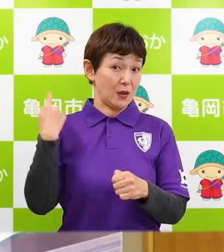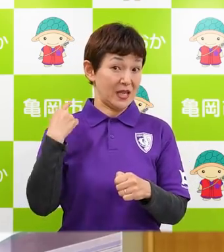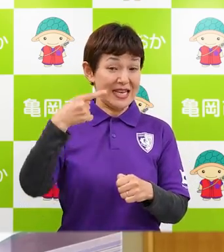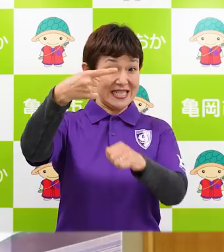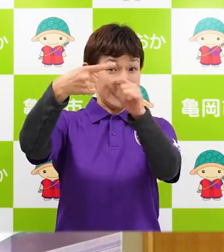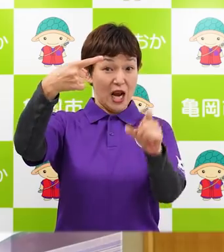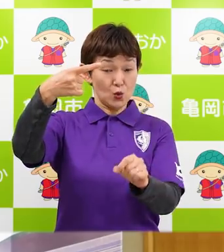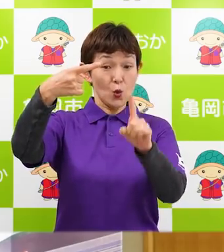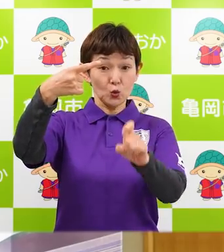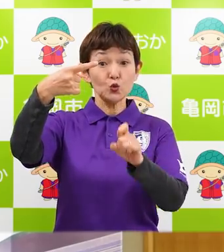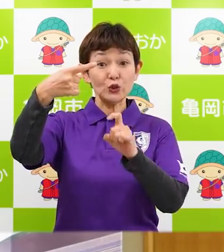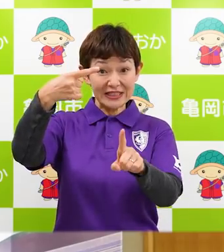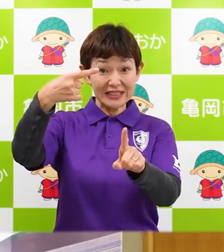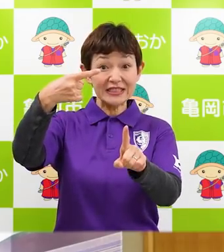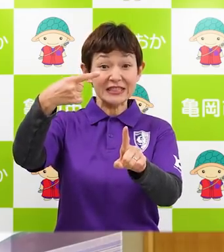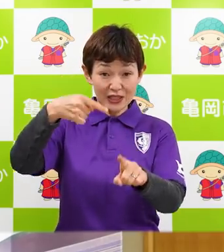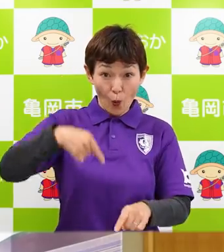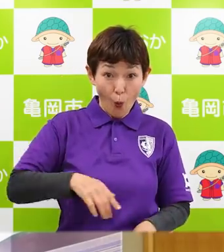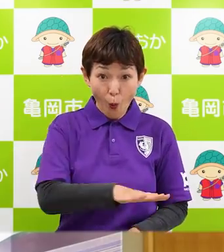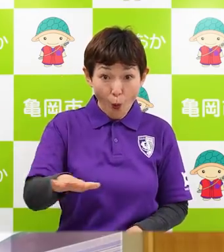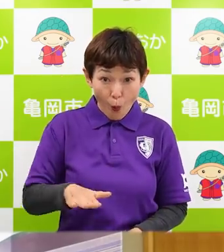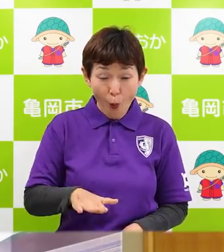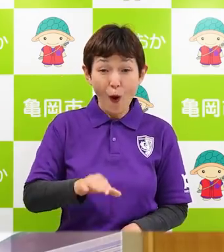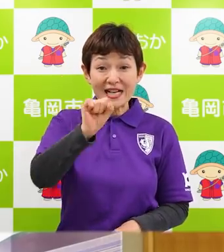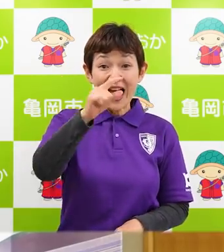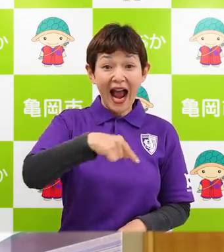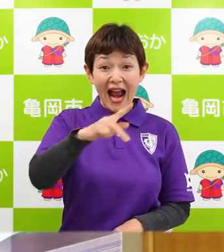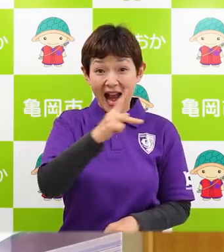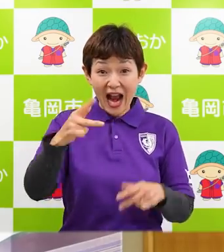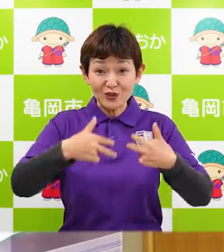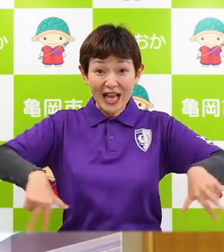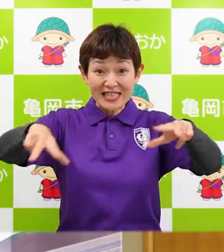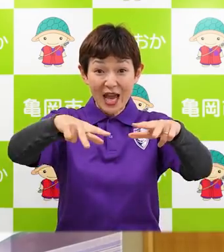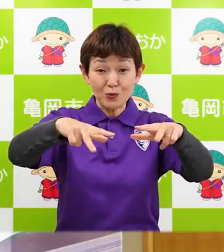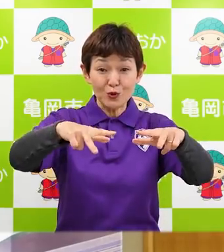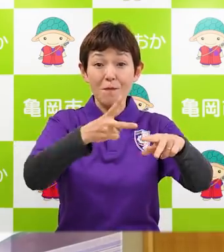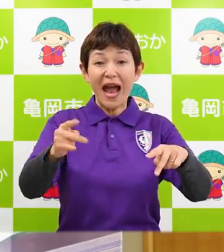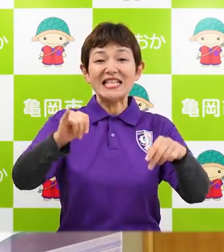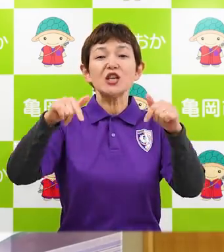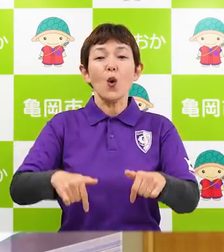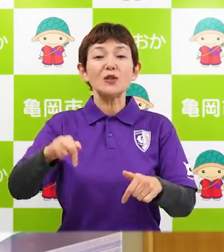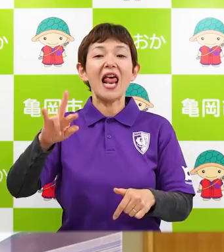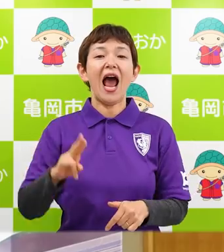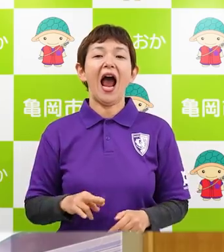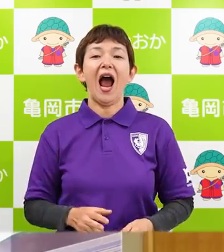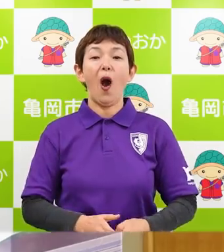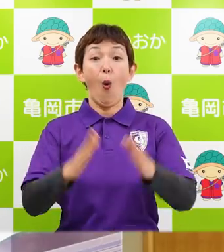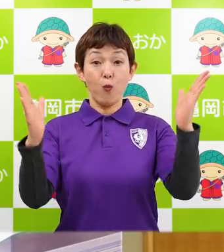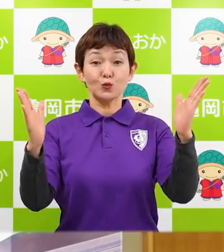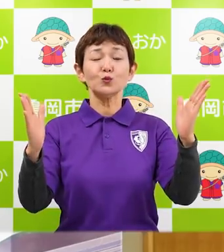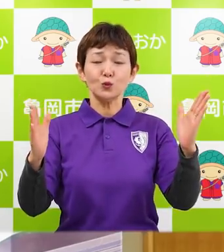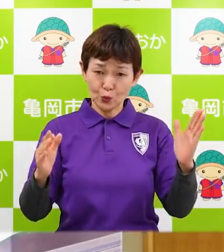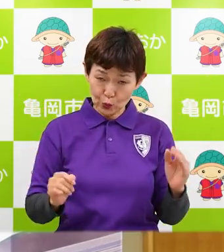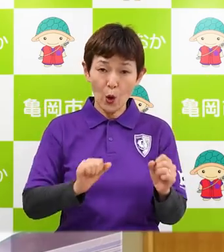11日、ここサンガスタジアムバイ京セラがオープンをし、コロナの